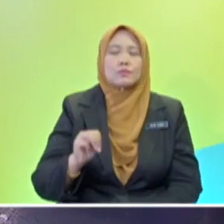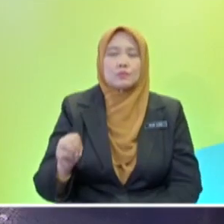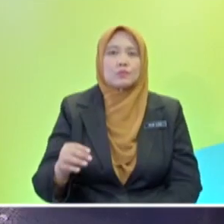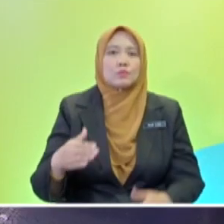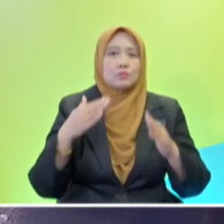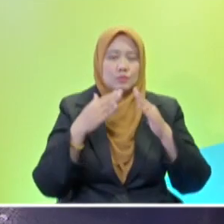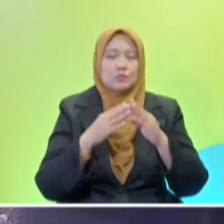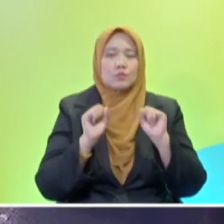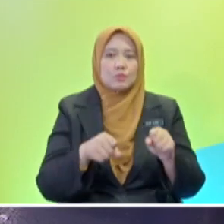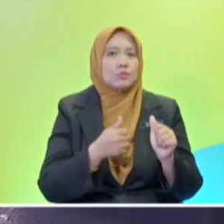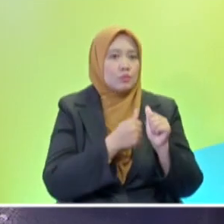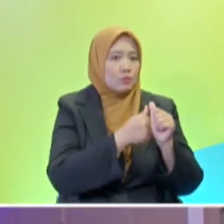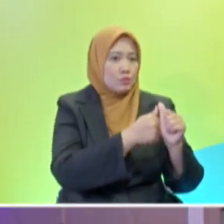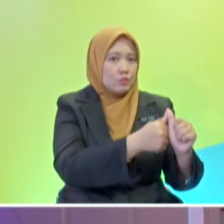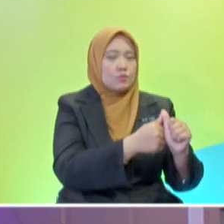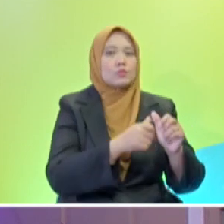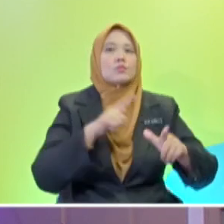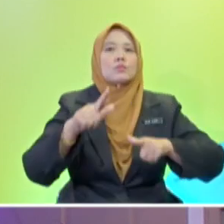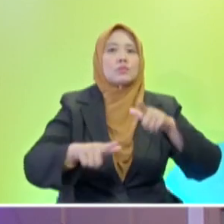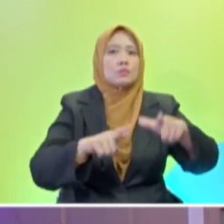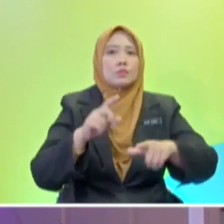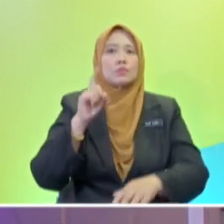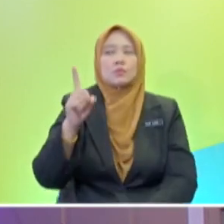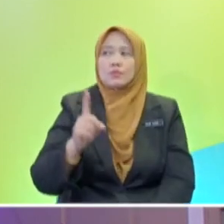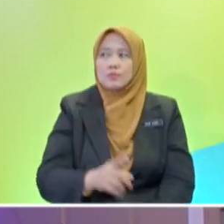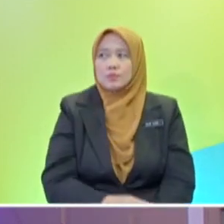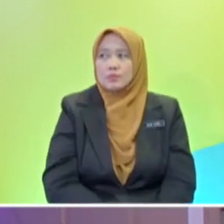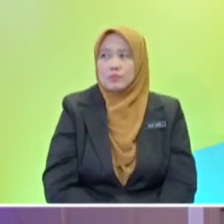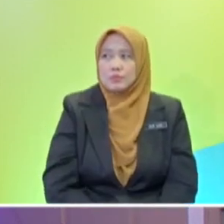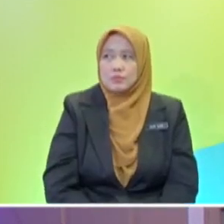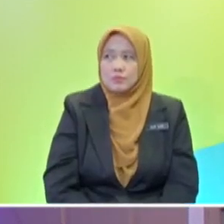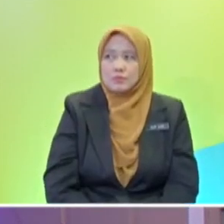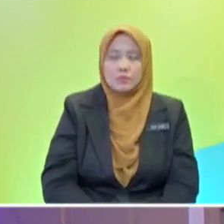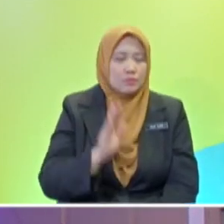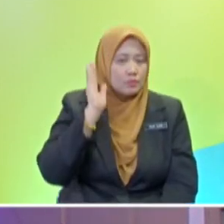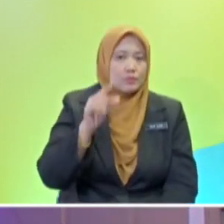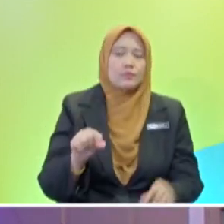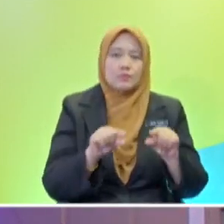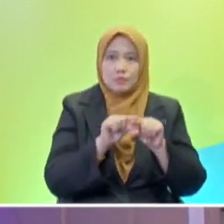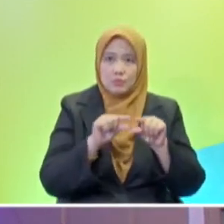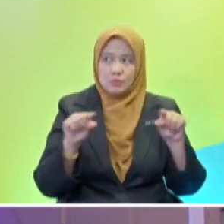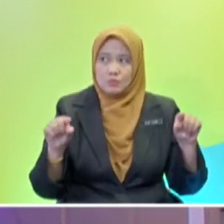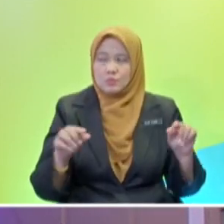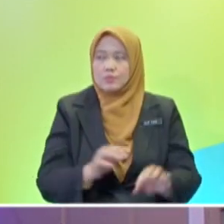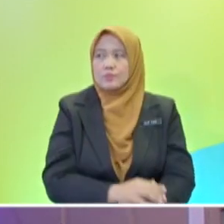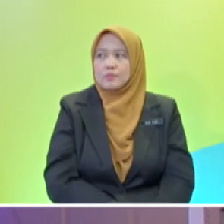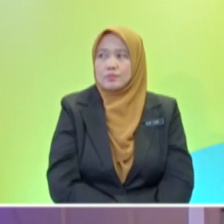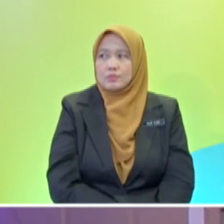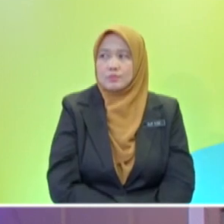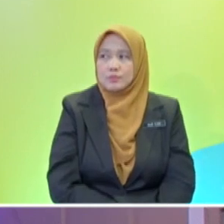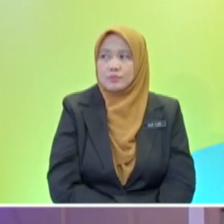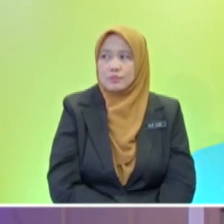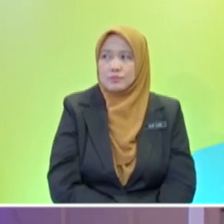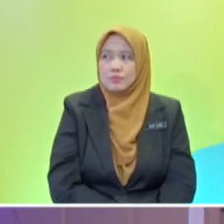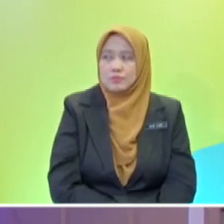mengikut langkah yang pertama tadi oke setelah Oke gua akan gariskan 12 cm Oke jadi yang kedua pun